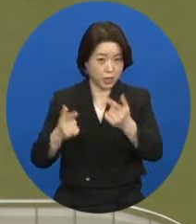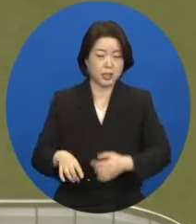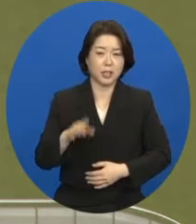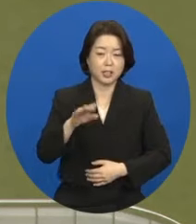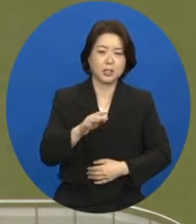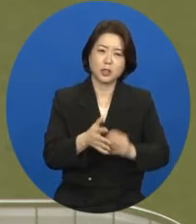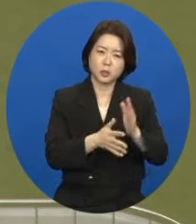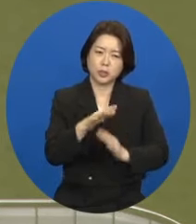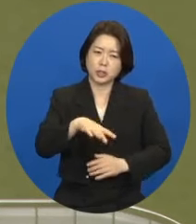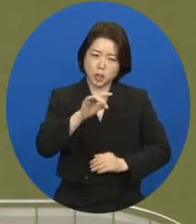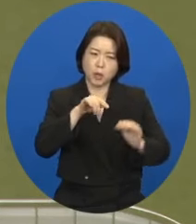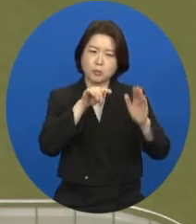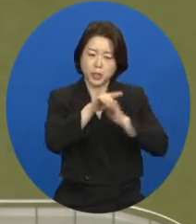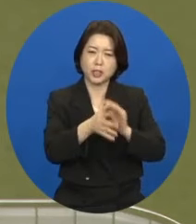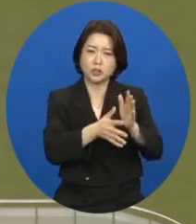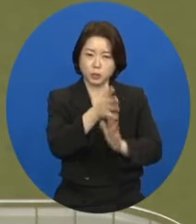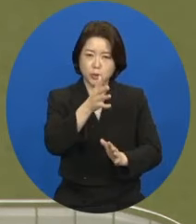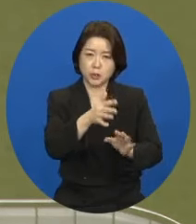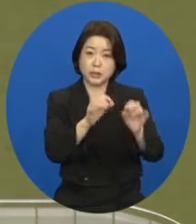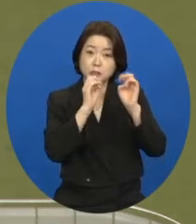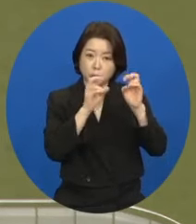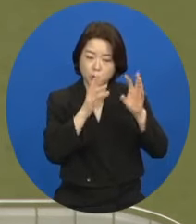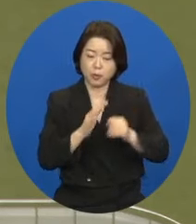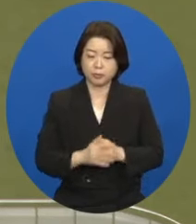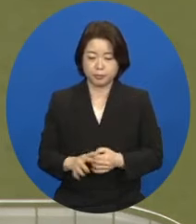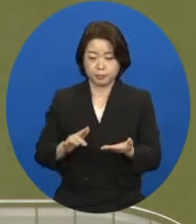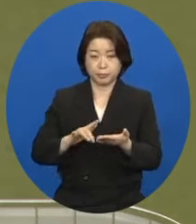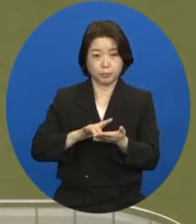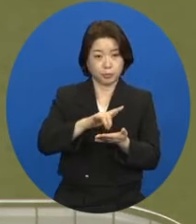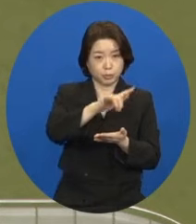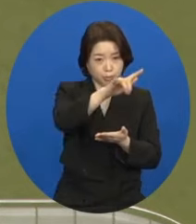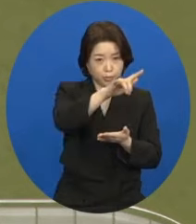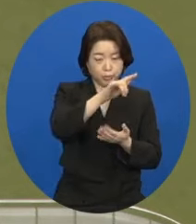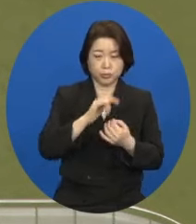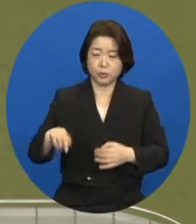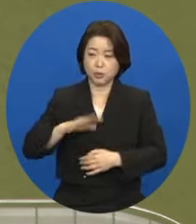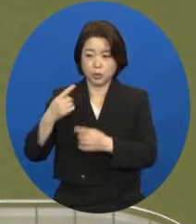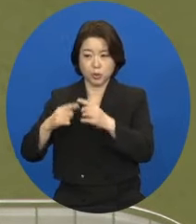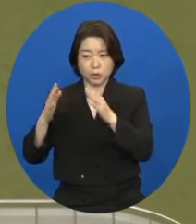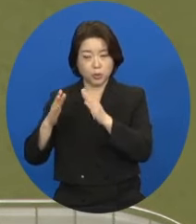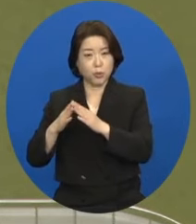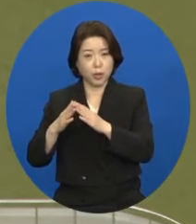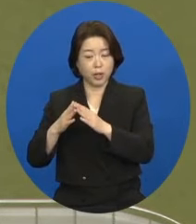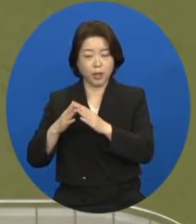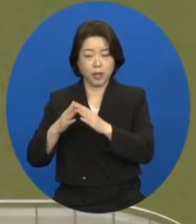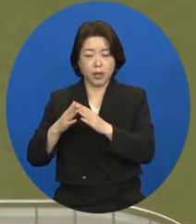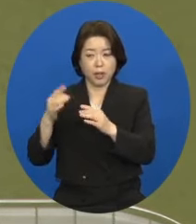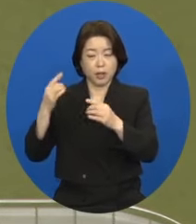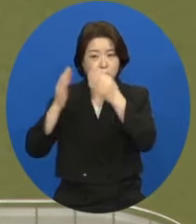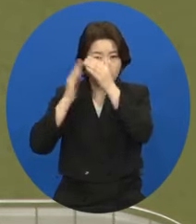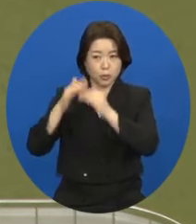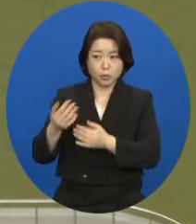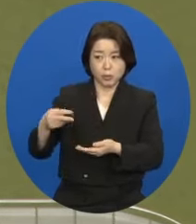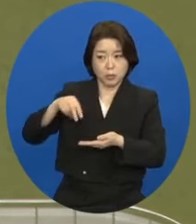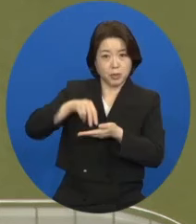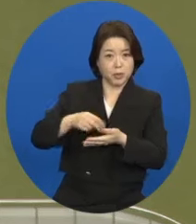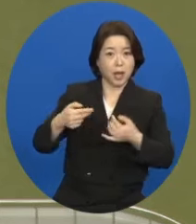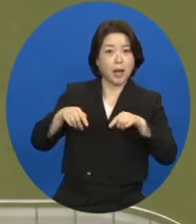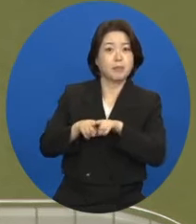처음 가는 도시였습니다. 근데 그 비행기에 저에게 성도님이 타고 계셨어요. 저는 몰랐죠.